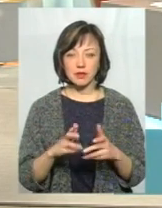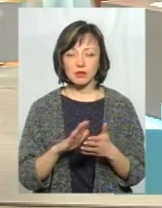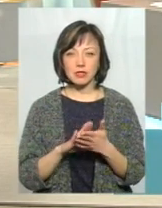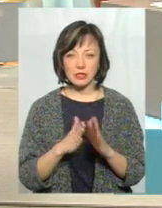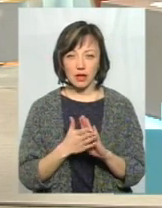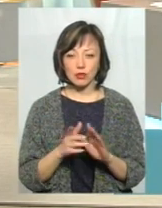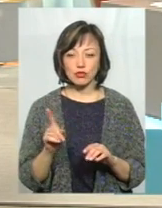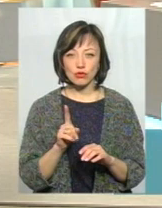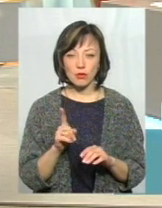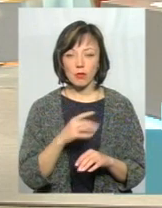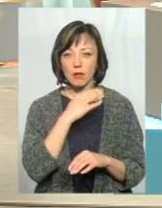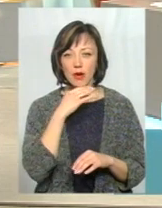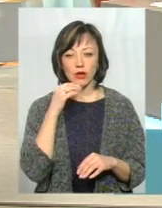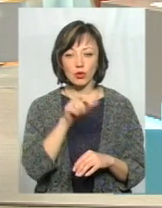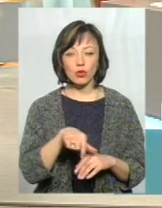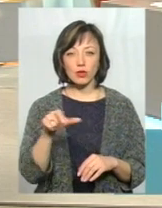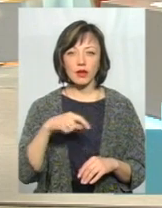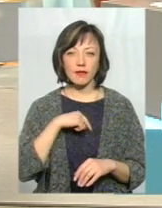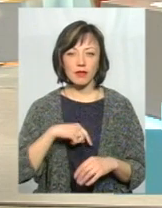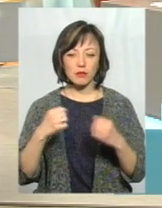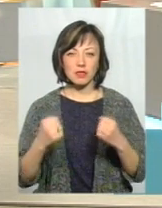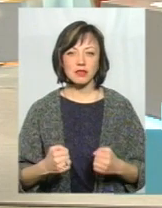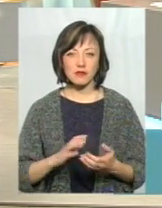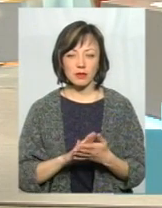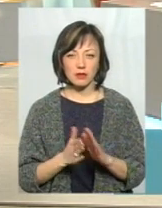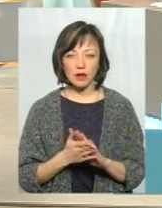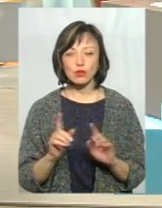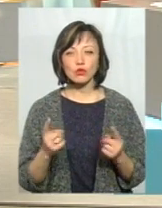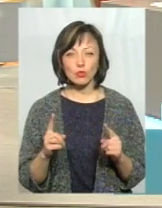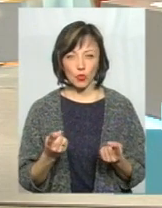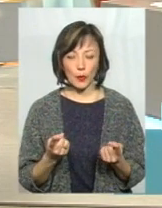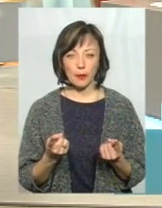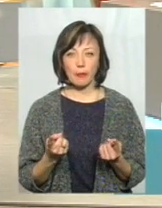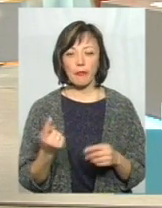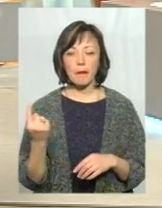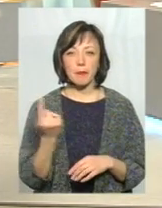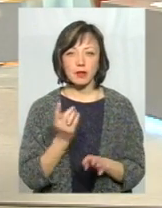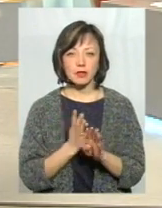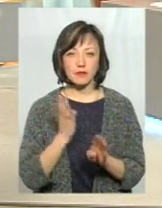в тому, що перебуває велика кількість людей в депресивних станах. Чому?